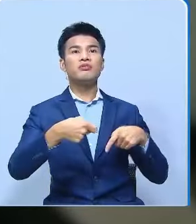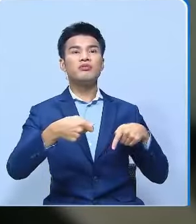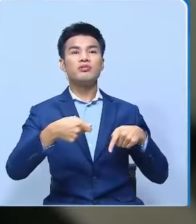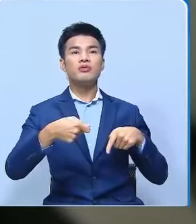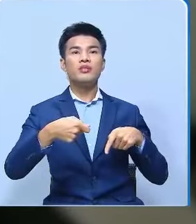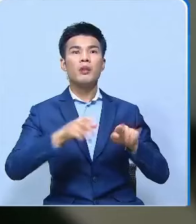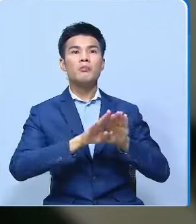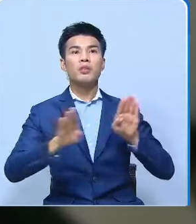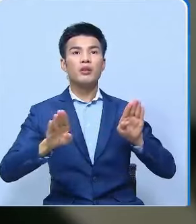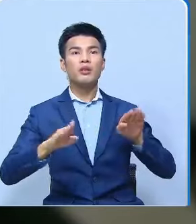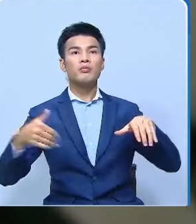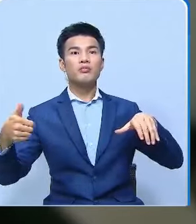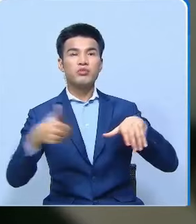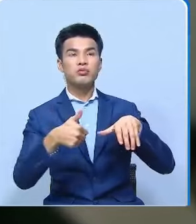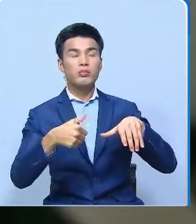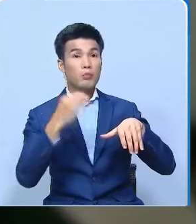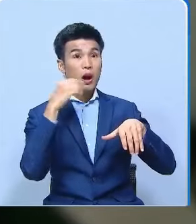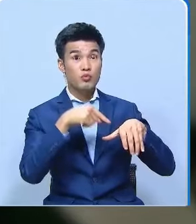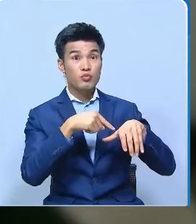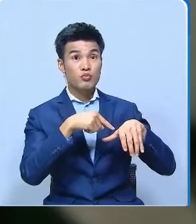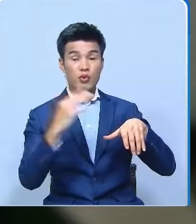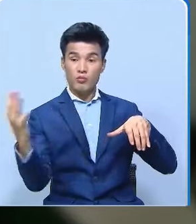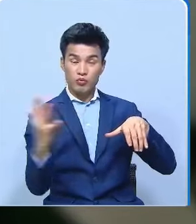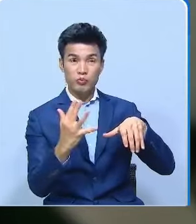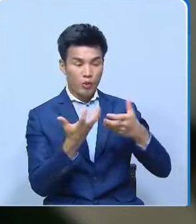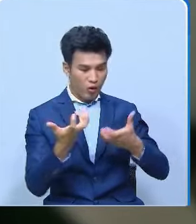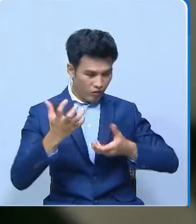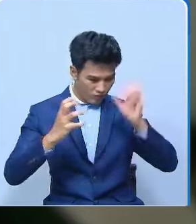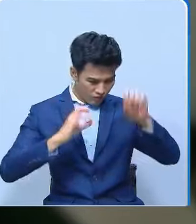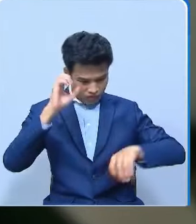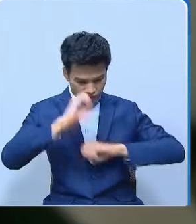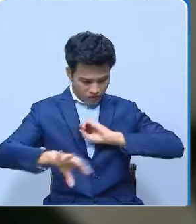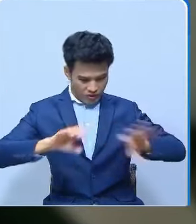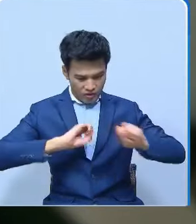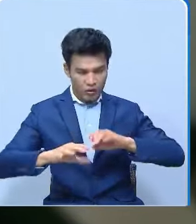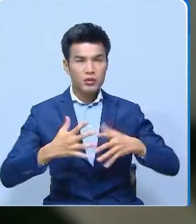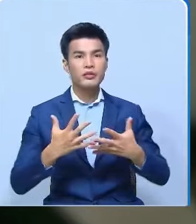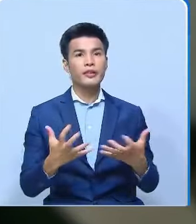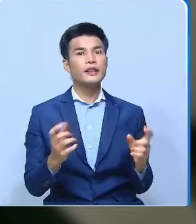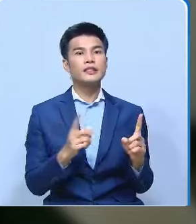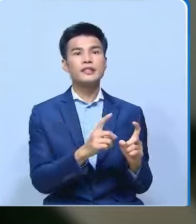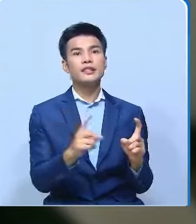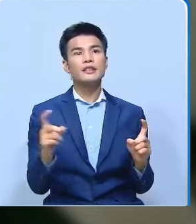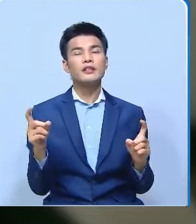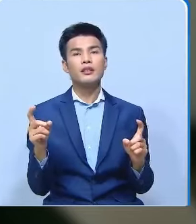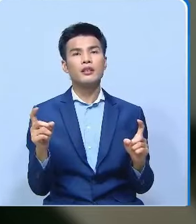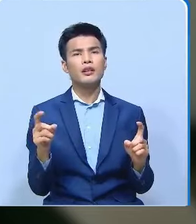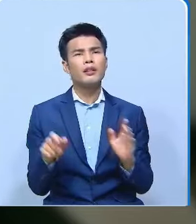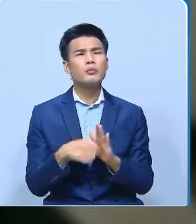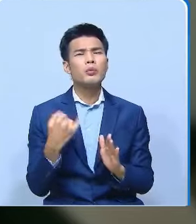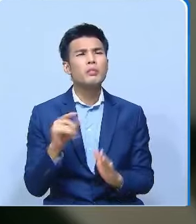เดินเข้ามาหาเรื่องผู้เสียหายถึงในบ้านหรือขนสิ่งของภายในบ้านได้รับความเสียหายที่มาที่ไป